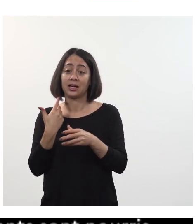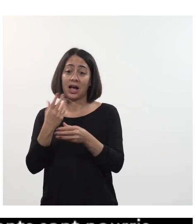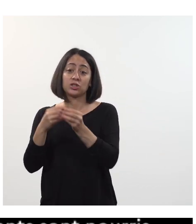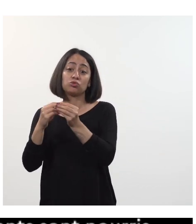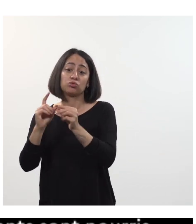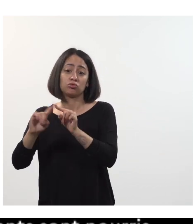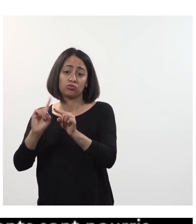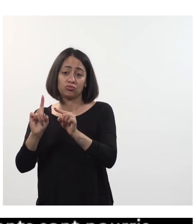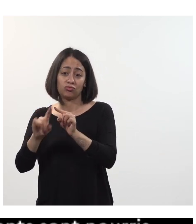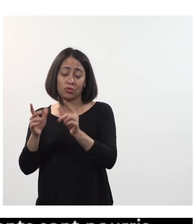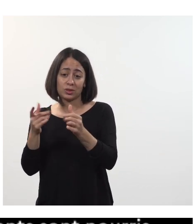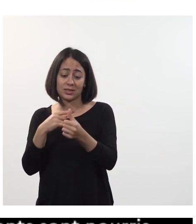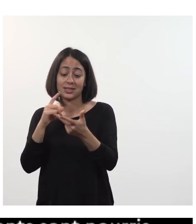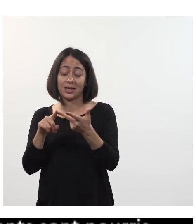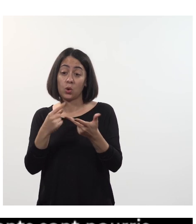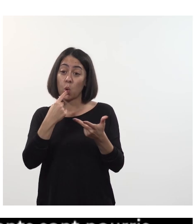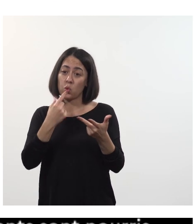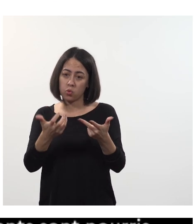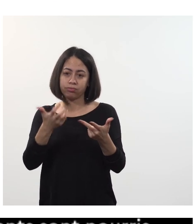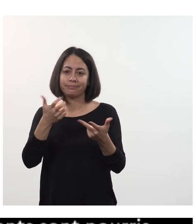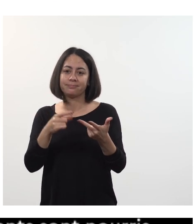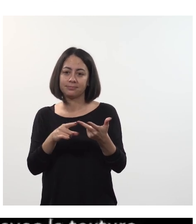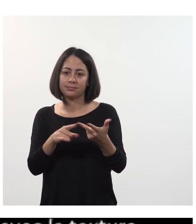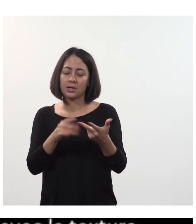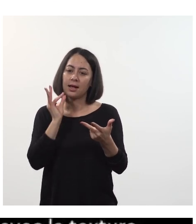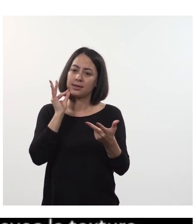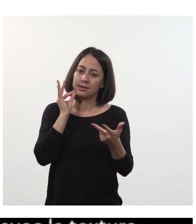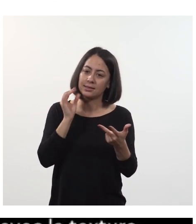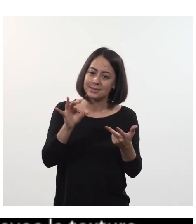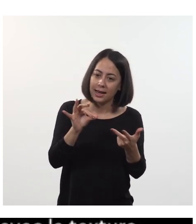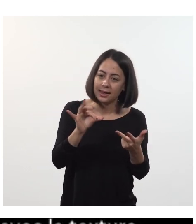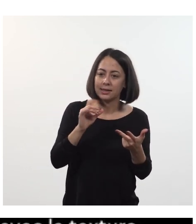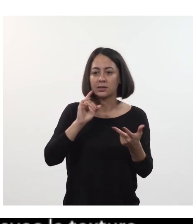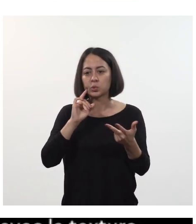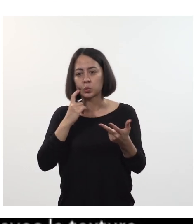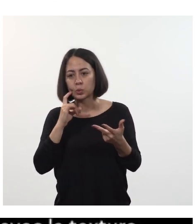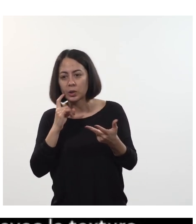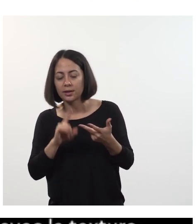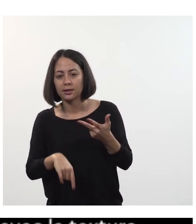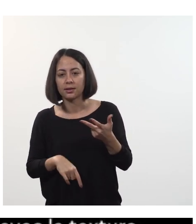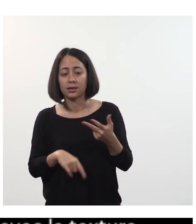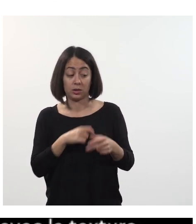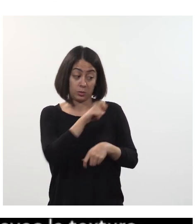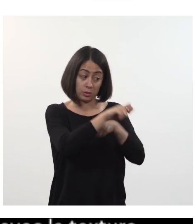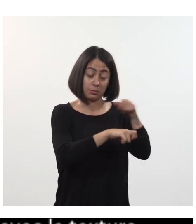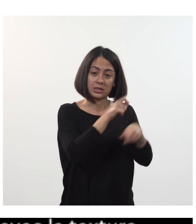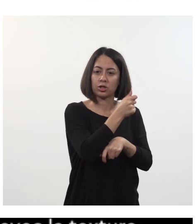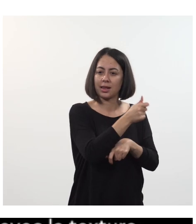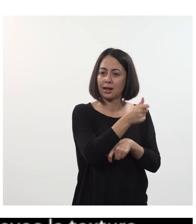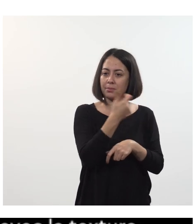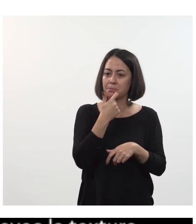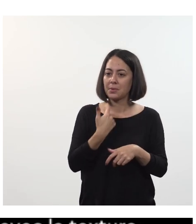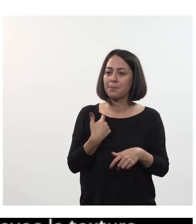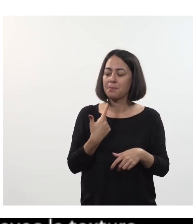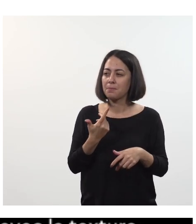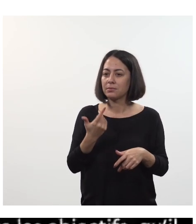extrêmement important, hein, que ce soit le côté salé, sucré, que la personne, elle puisse identifier ce qu'elle mange aussi. Hein, ça, c'est